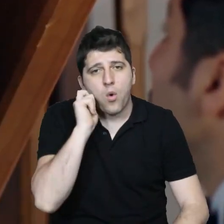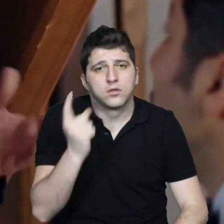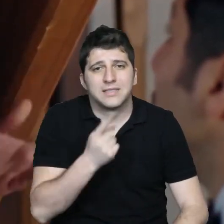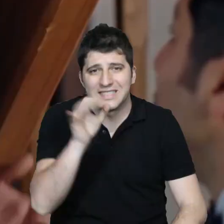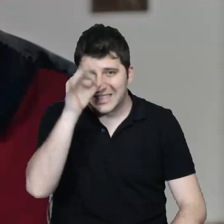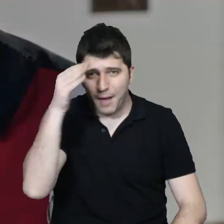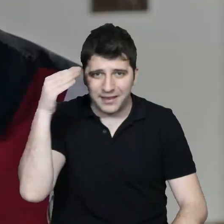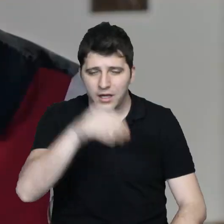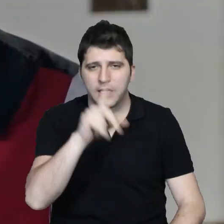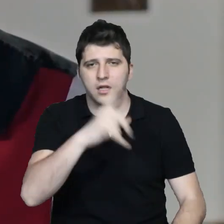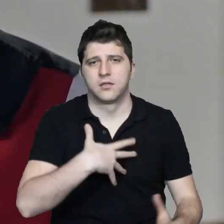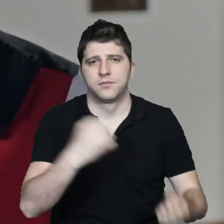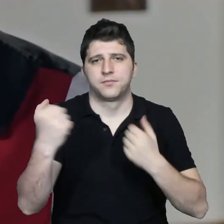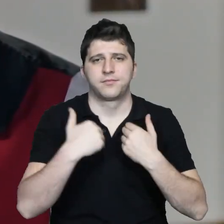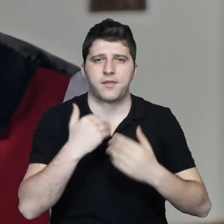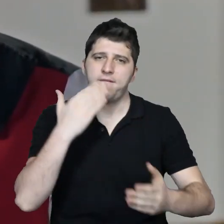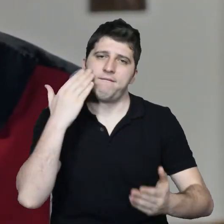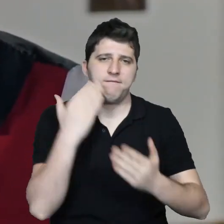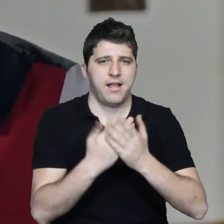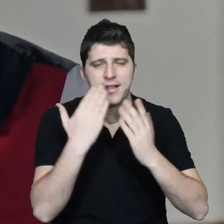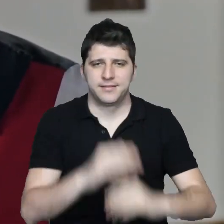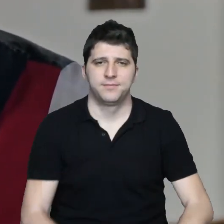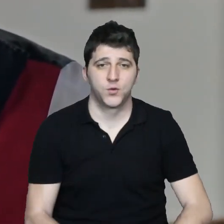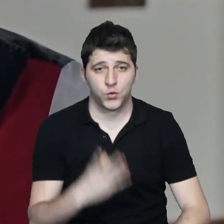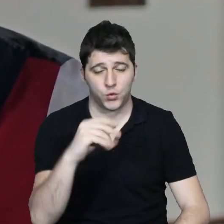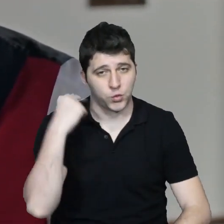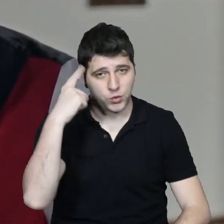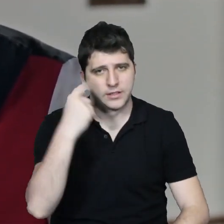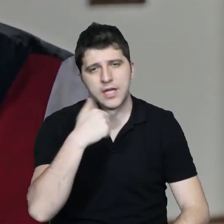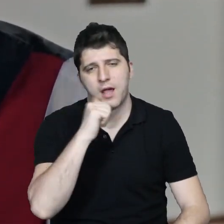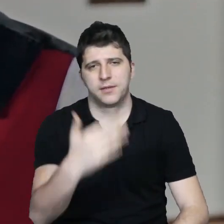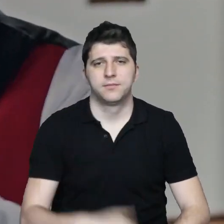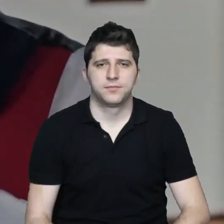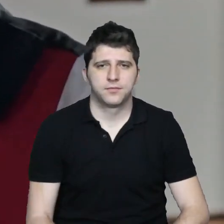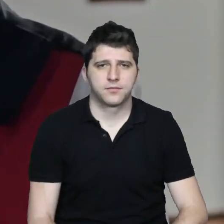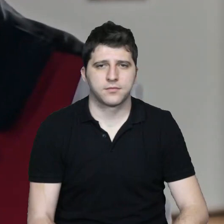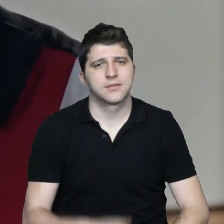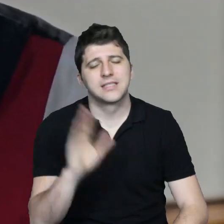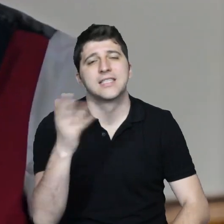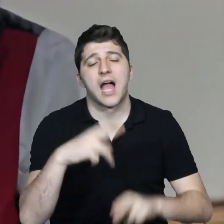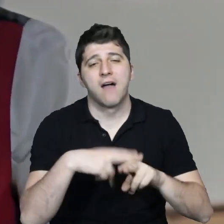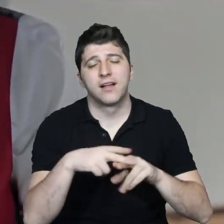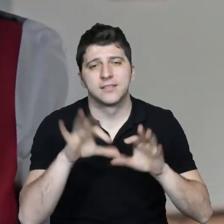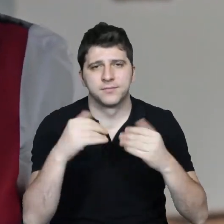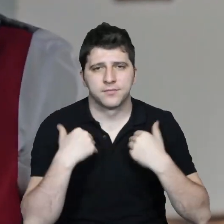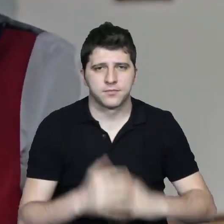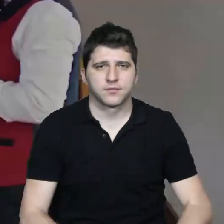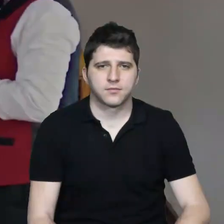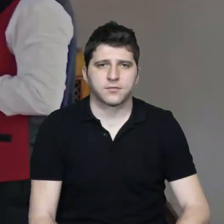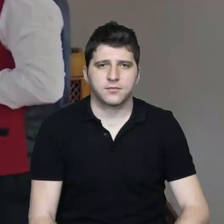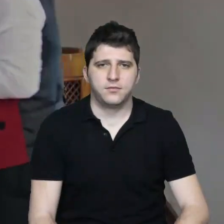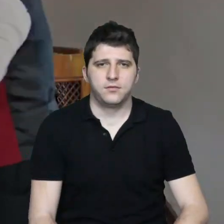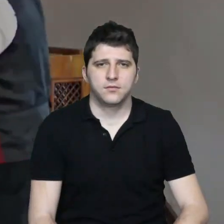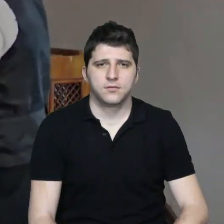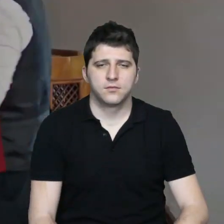ilk abini alıp götürecek. Vay! Çok düşüncelisin abime söyleyeyim. Neyse hadi kahvaltımızı yapalım. Tepsiyle